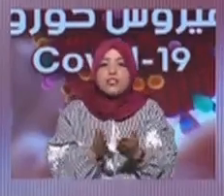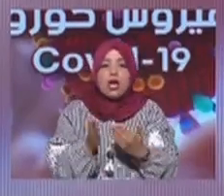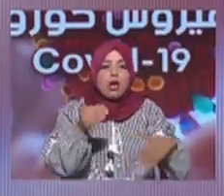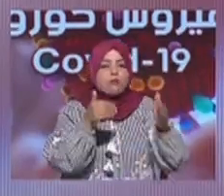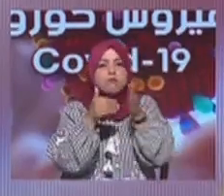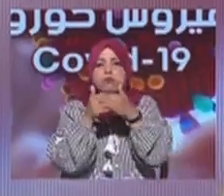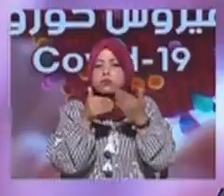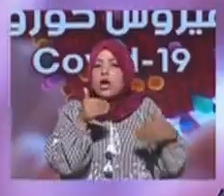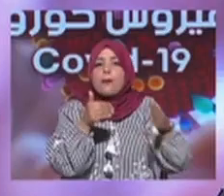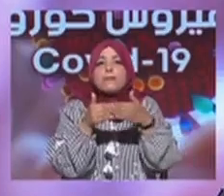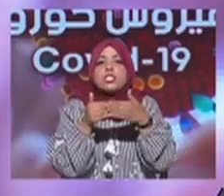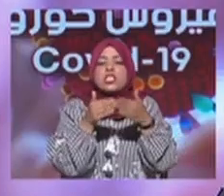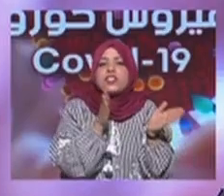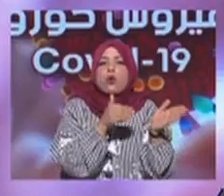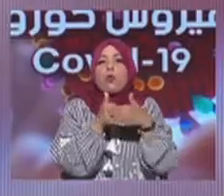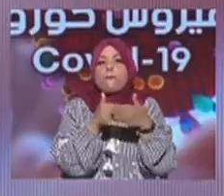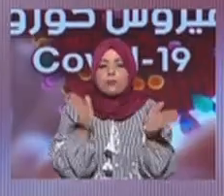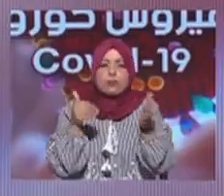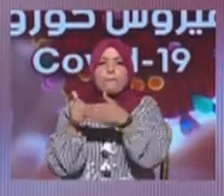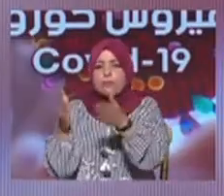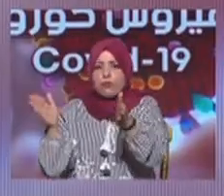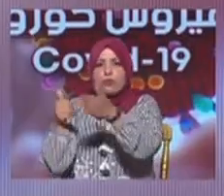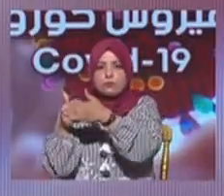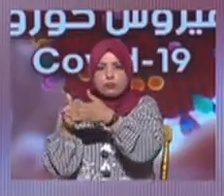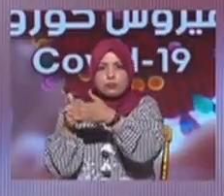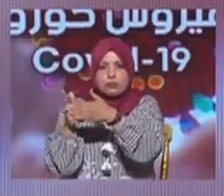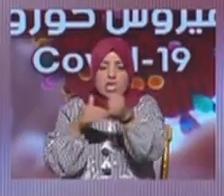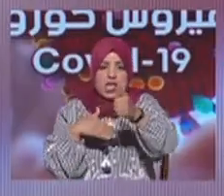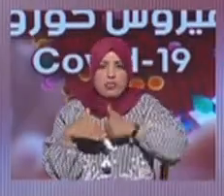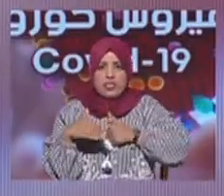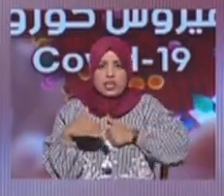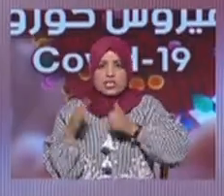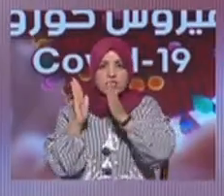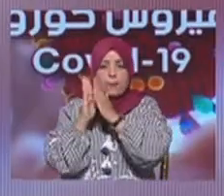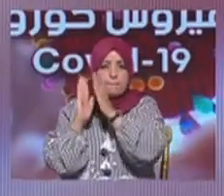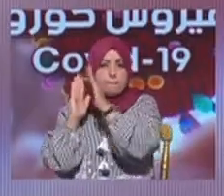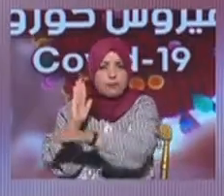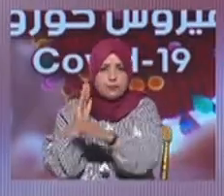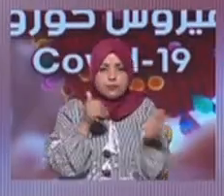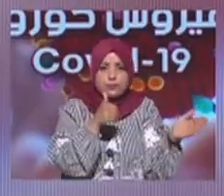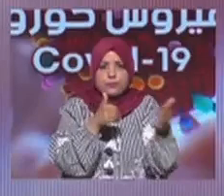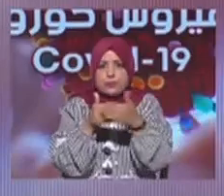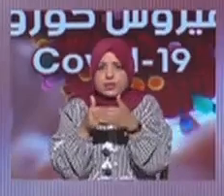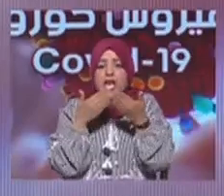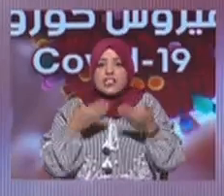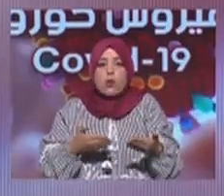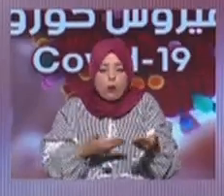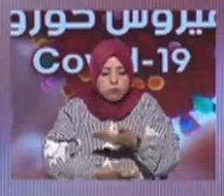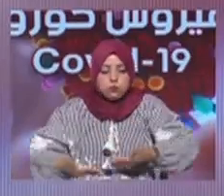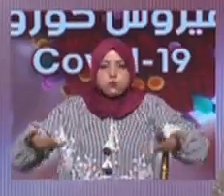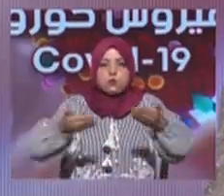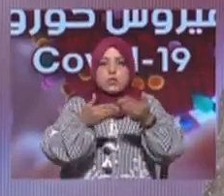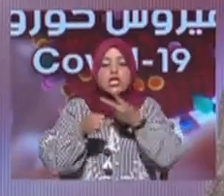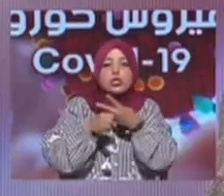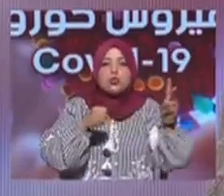اللي البلدان اللي ما عملوش الكونفينمون قاو رواحهم في توا مواجهة صعيبة للوضع على غرار السويد، اللي